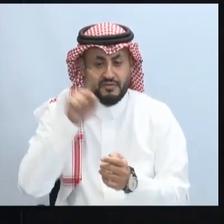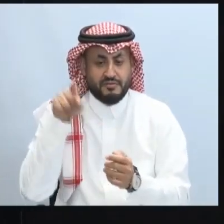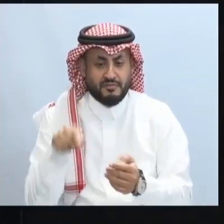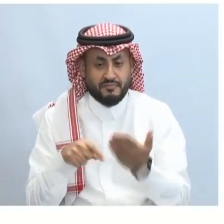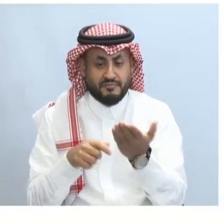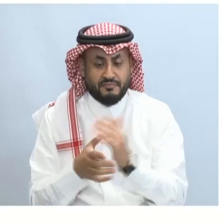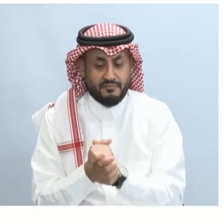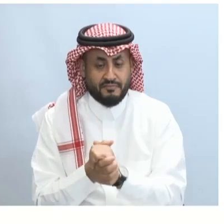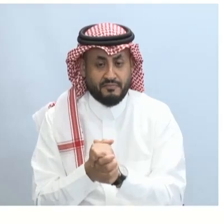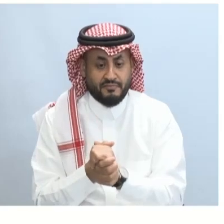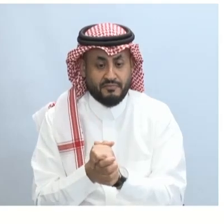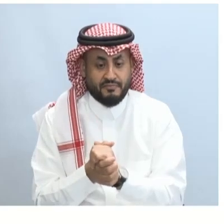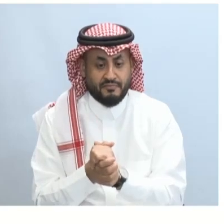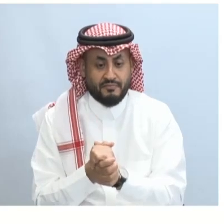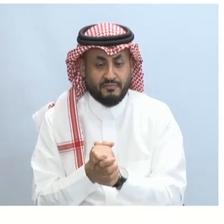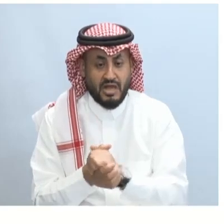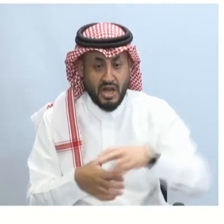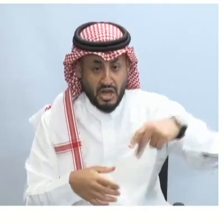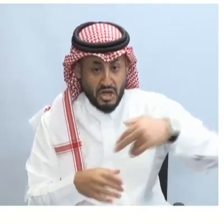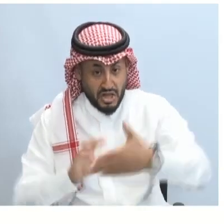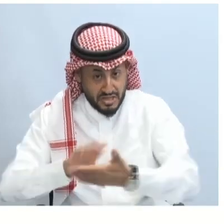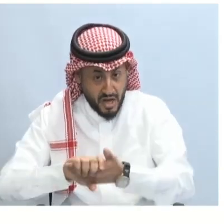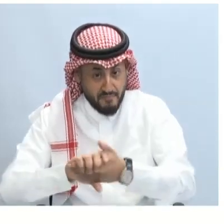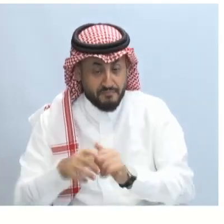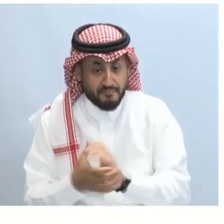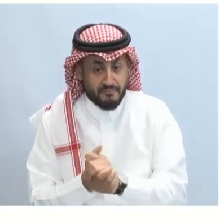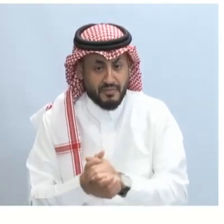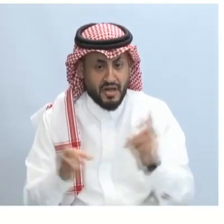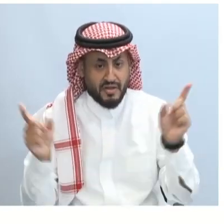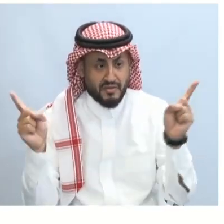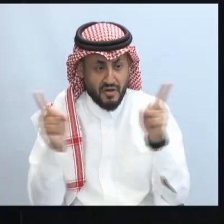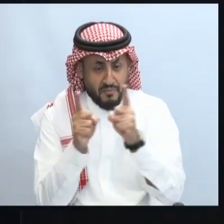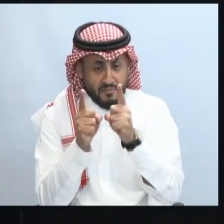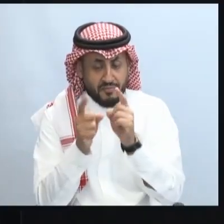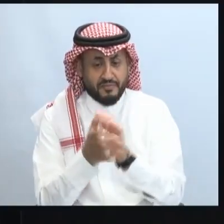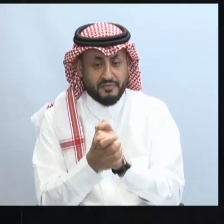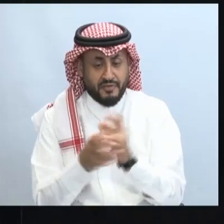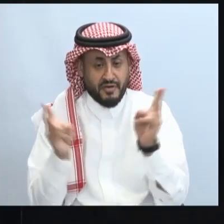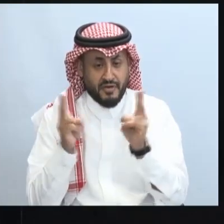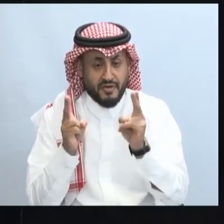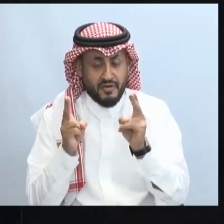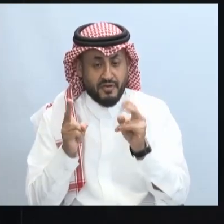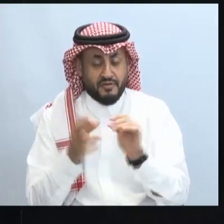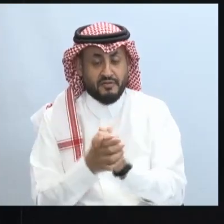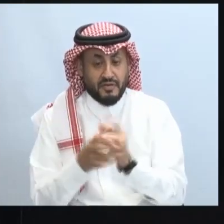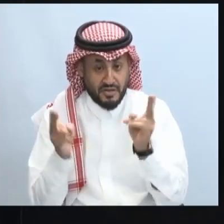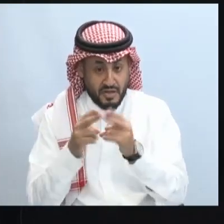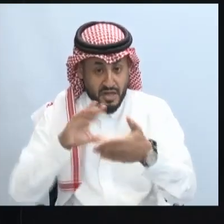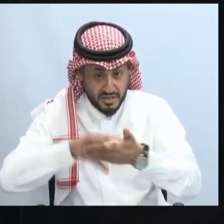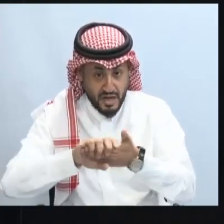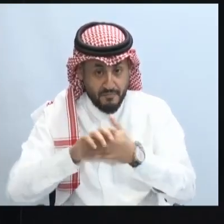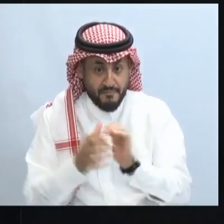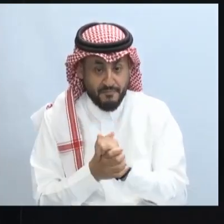هل سلم الشاب على الرجل حينما مر به التقى الشاب والرجل هل سلم الشاب